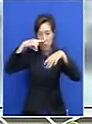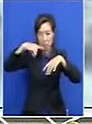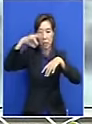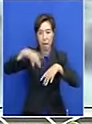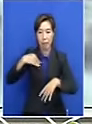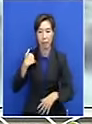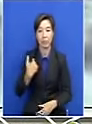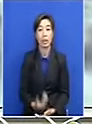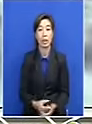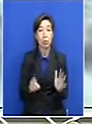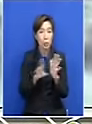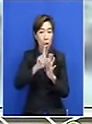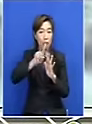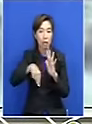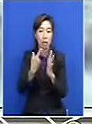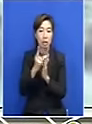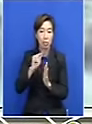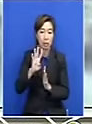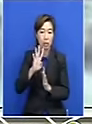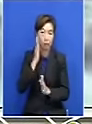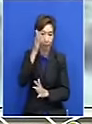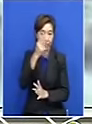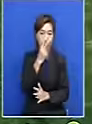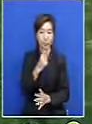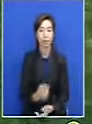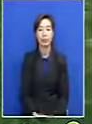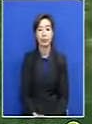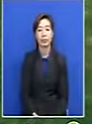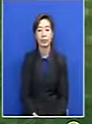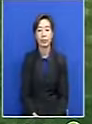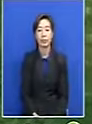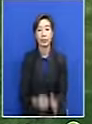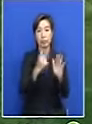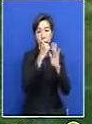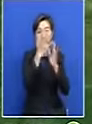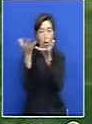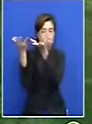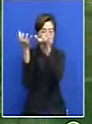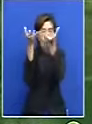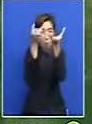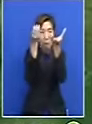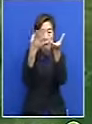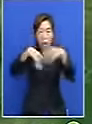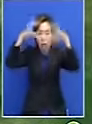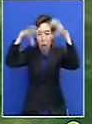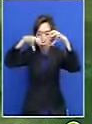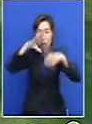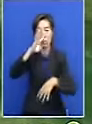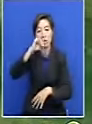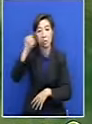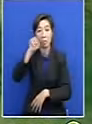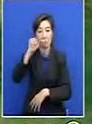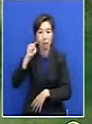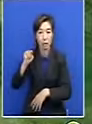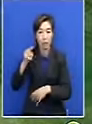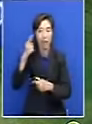ครับและปิดท้ายกันที่สภาพอากาศใน24ชั่วโมงข้างหน้าครับภาคเหนือมีเมฆเป็นส่วนมากกับฝนฟ้าคะนองร้อยละ40ของพื้น